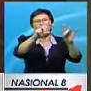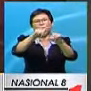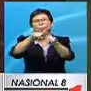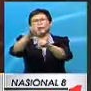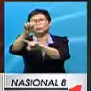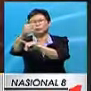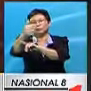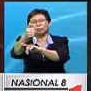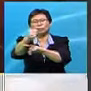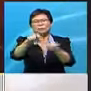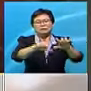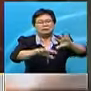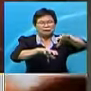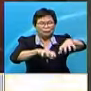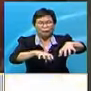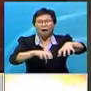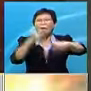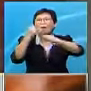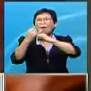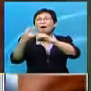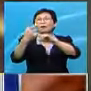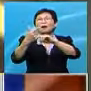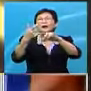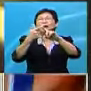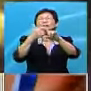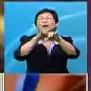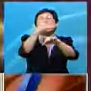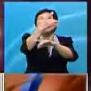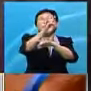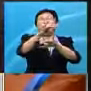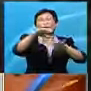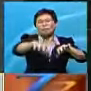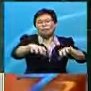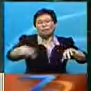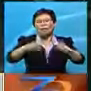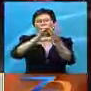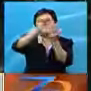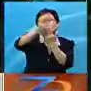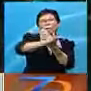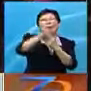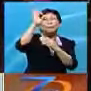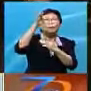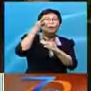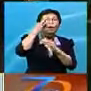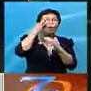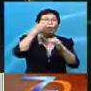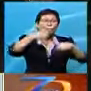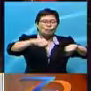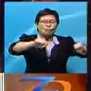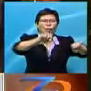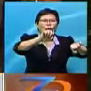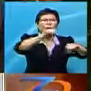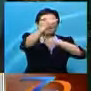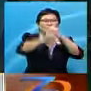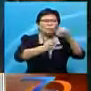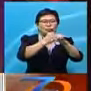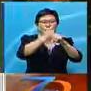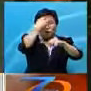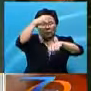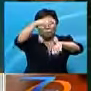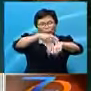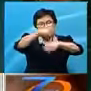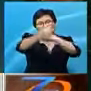Oktober. Ia menjadi lokasi kedua terakhir daripada 18 venue di bawah kalendar Persekutuan Motosikal Antarabangsa FIM bagi